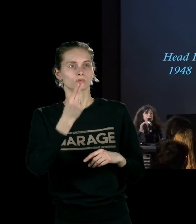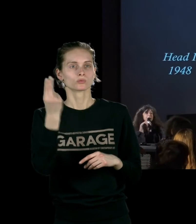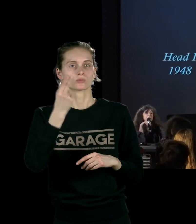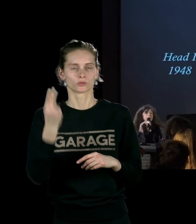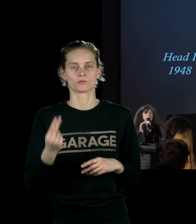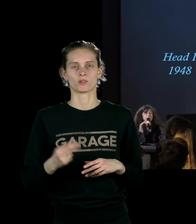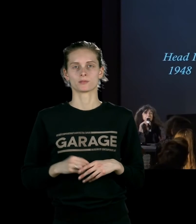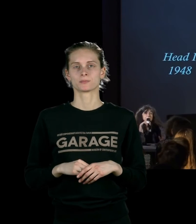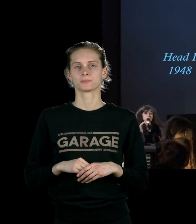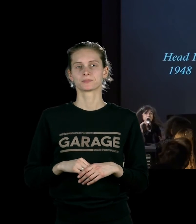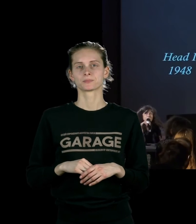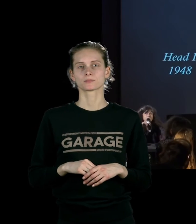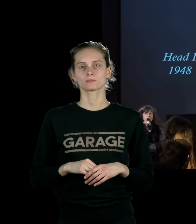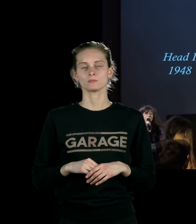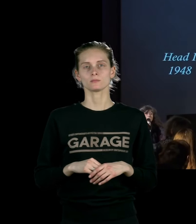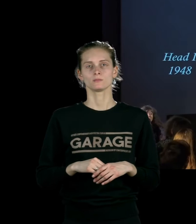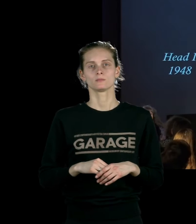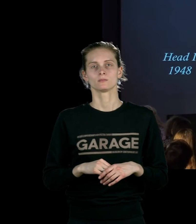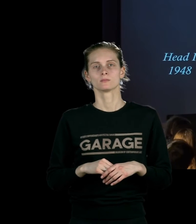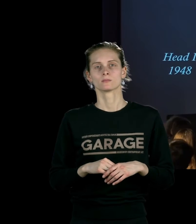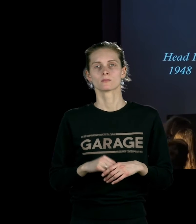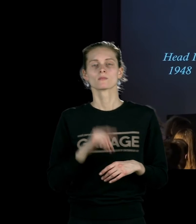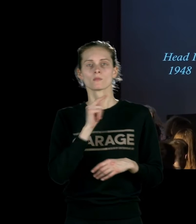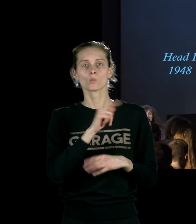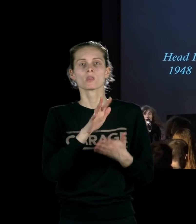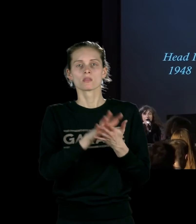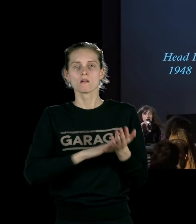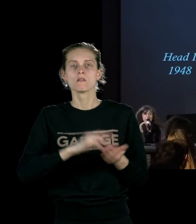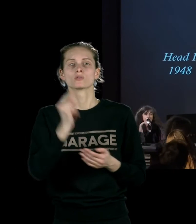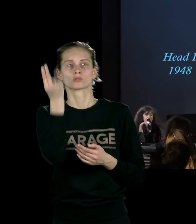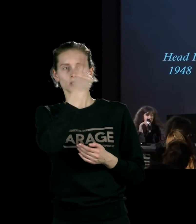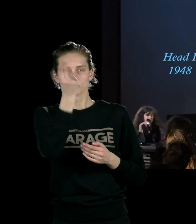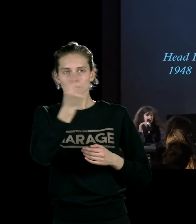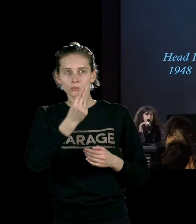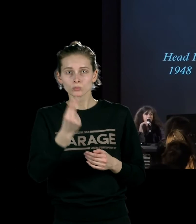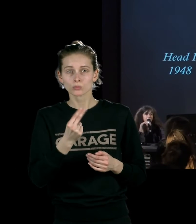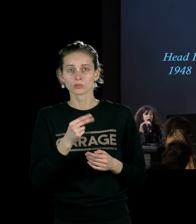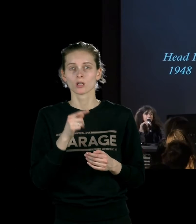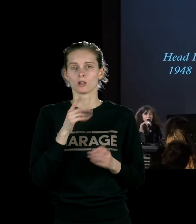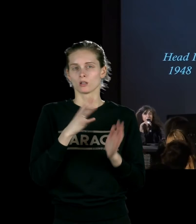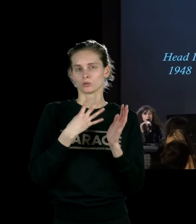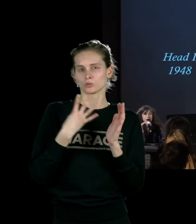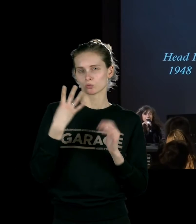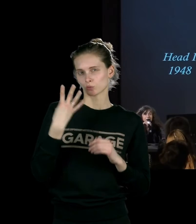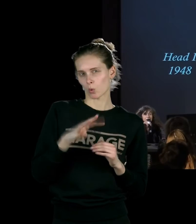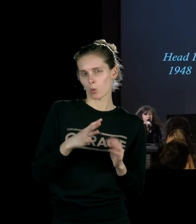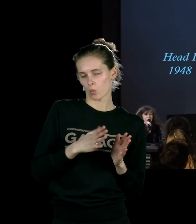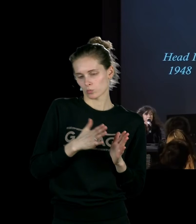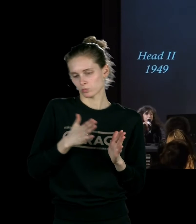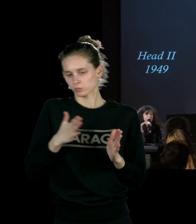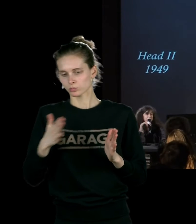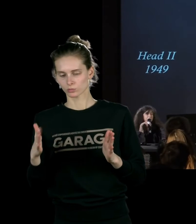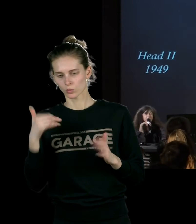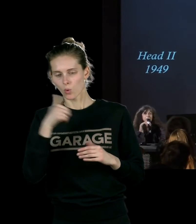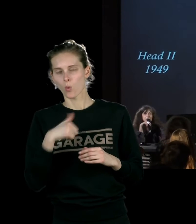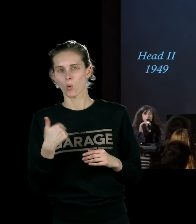Бекона. То, что он дальше пишет, вот это 40-е годы, его достаточно зрелые работы